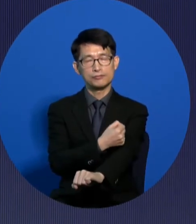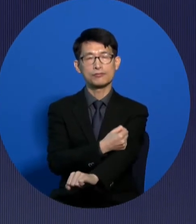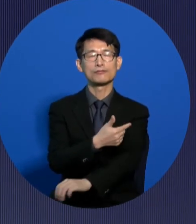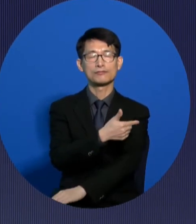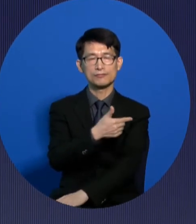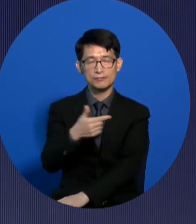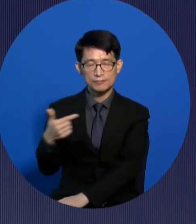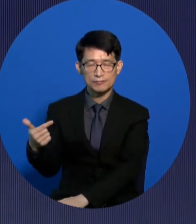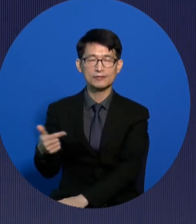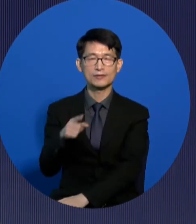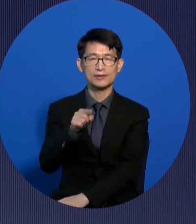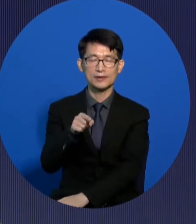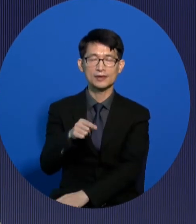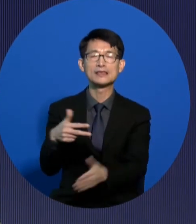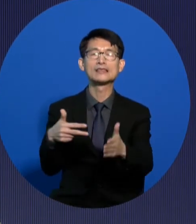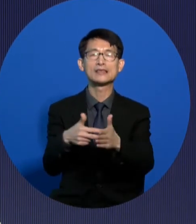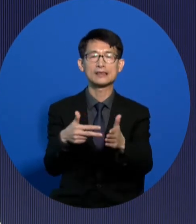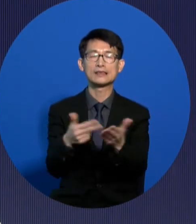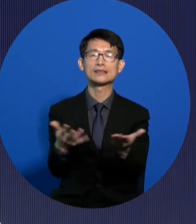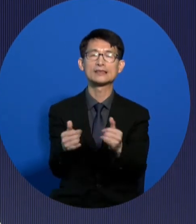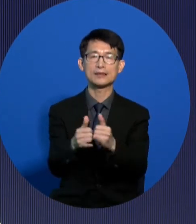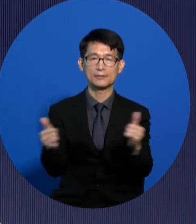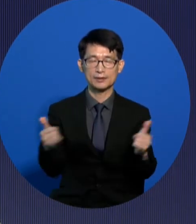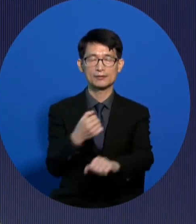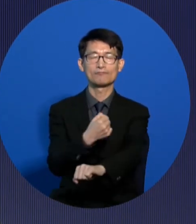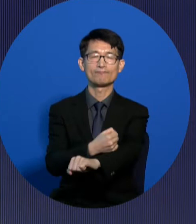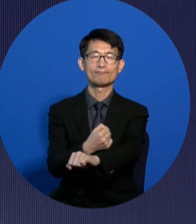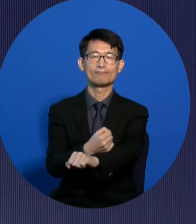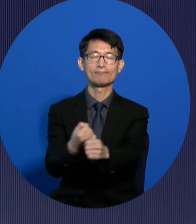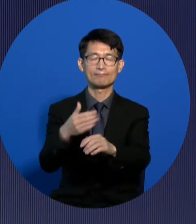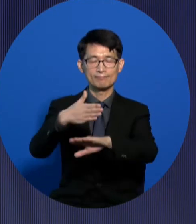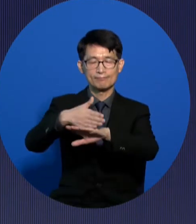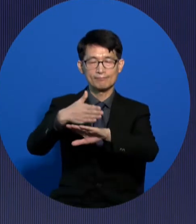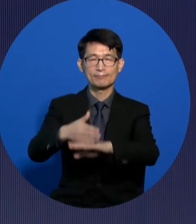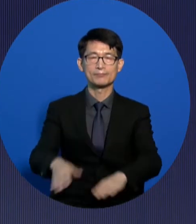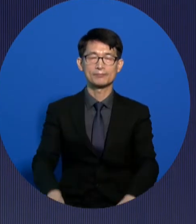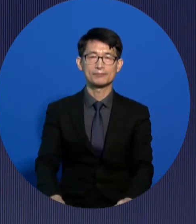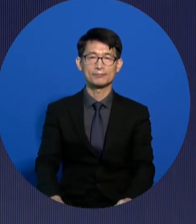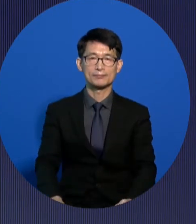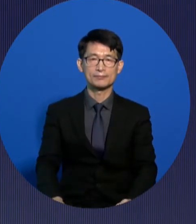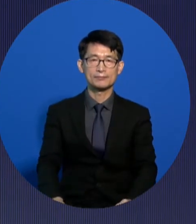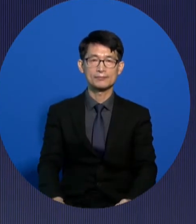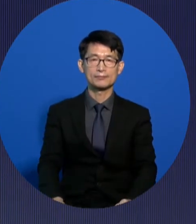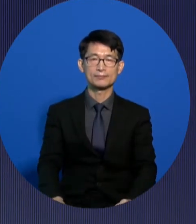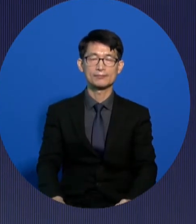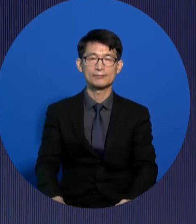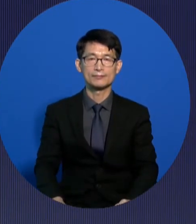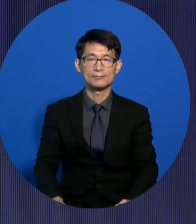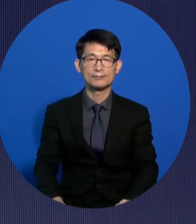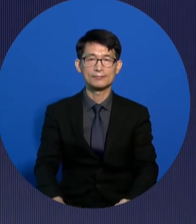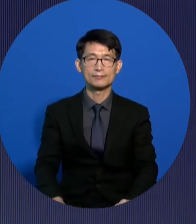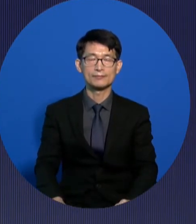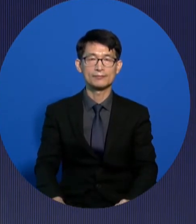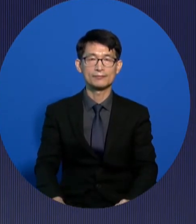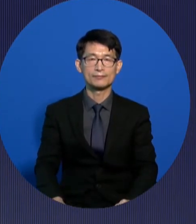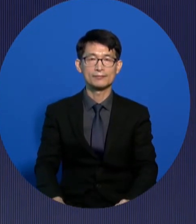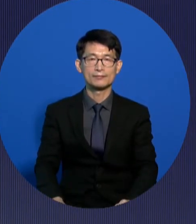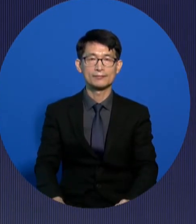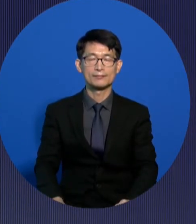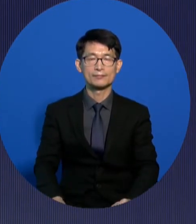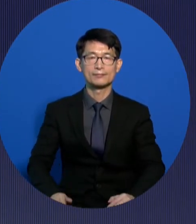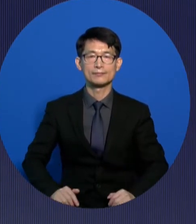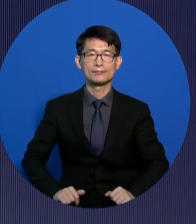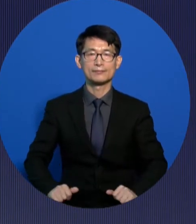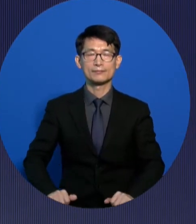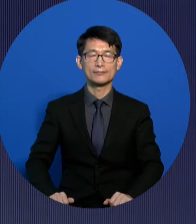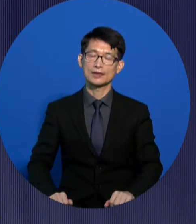기념재단에게도 감사드립니다. 제가 이제 두 분을 들으면서 제가 혼동이 왔어요.